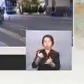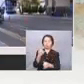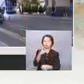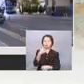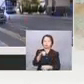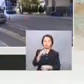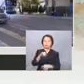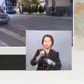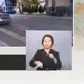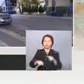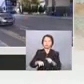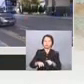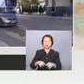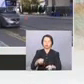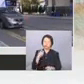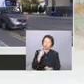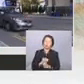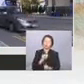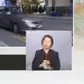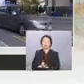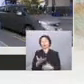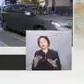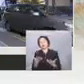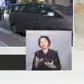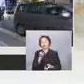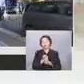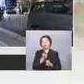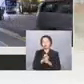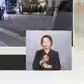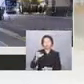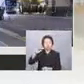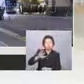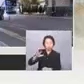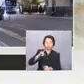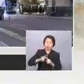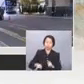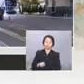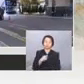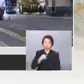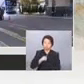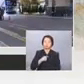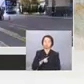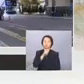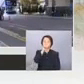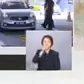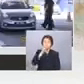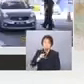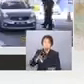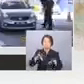Sukar untuk kita bayangkan perkara ini, tetapi inilah kenyataan yang akan kita